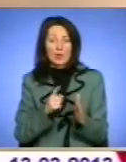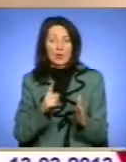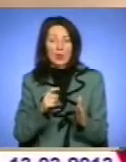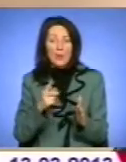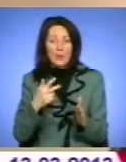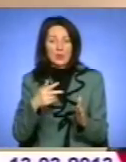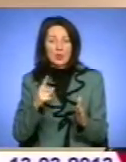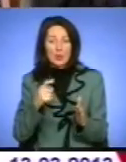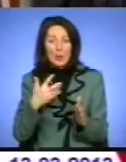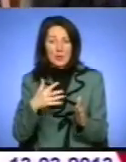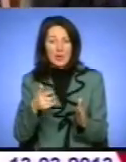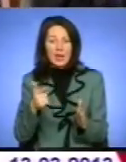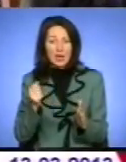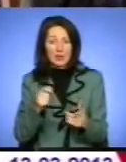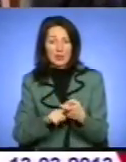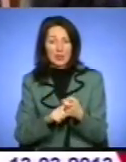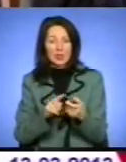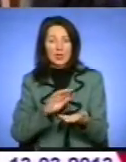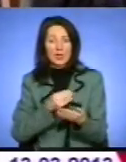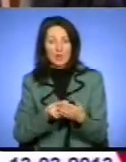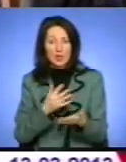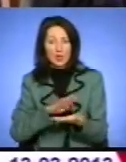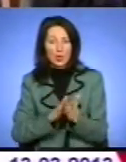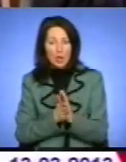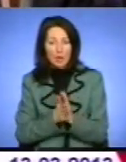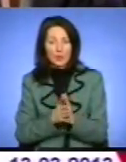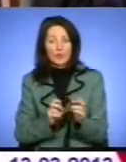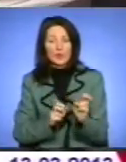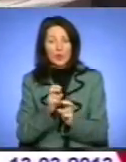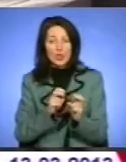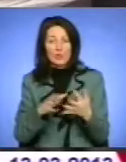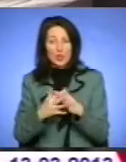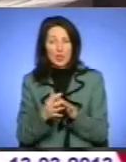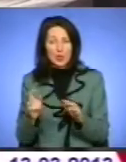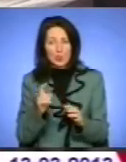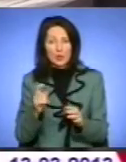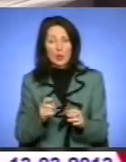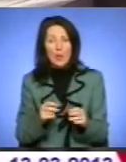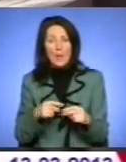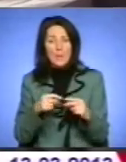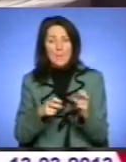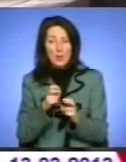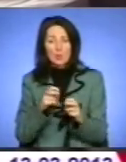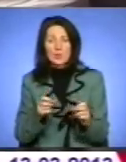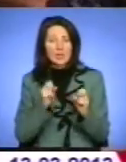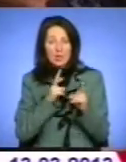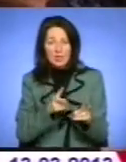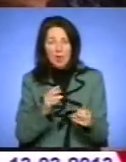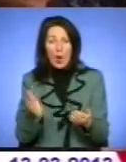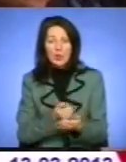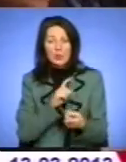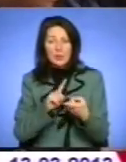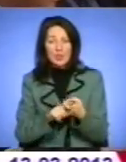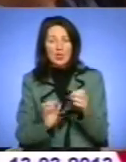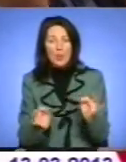від вартості контракту. Під час наради зазначили, що виробництво сільськогосподарської продукції – ризик, адже успіх залежить від погодних умов,